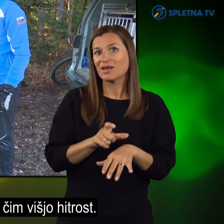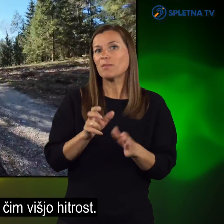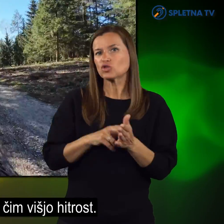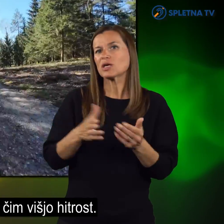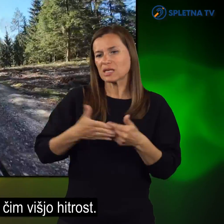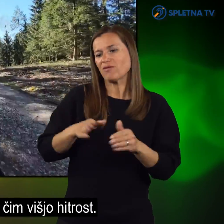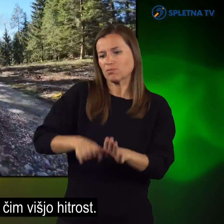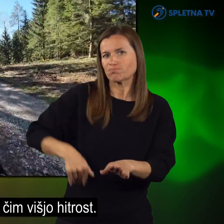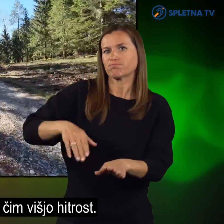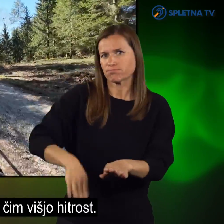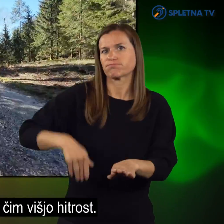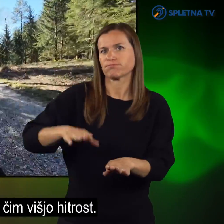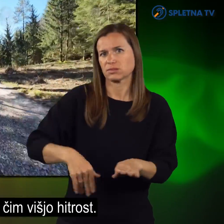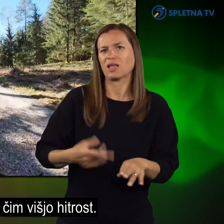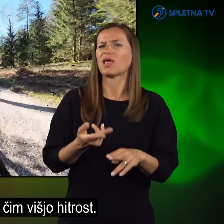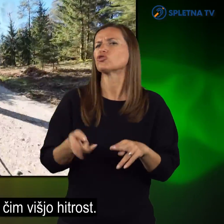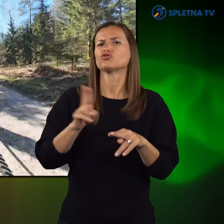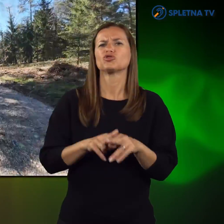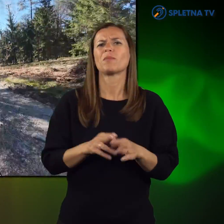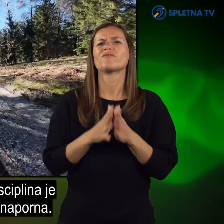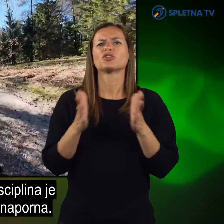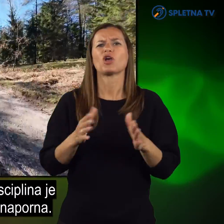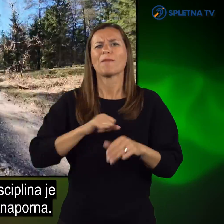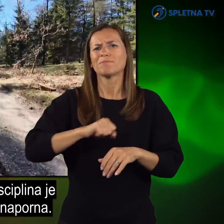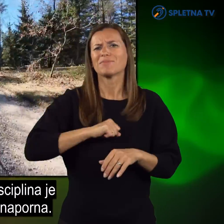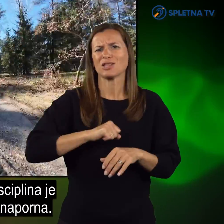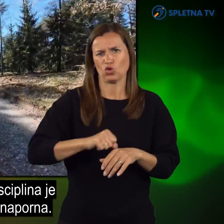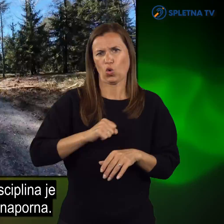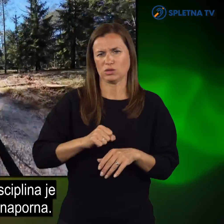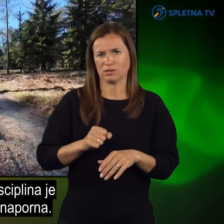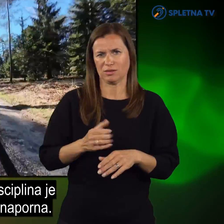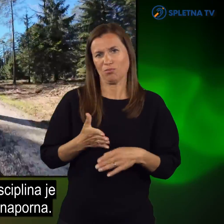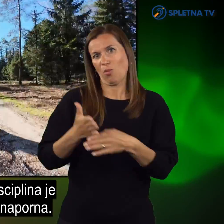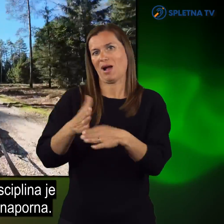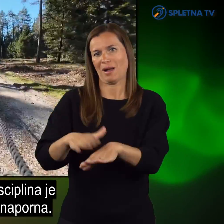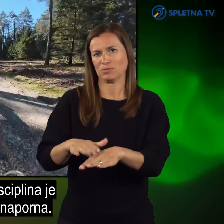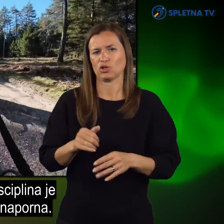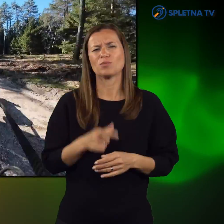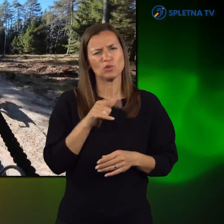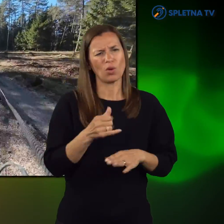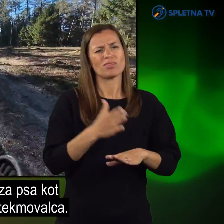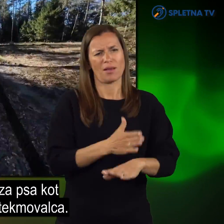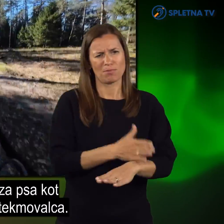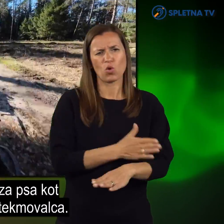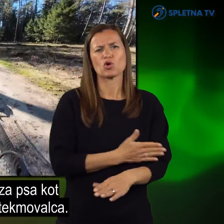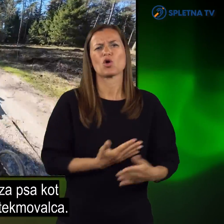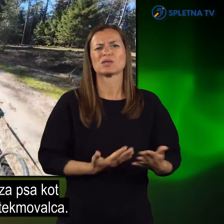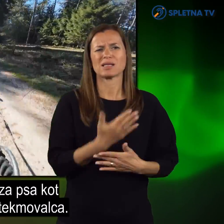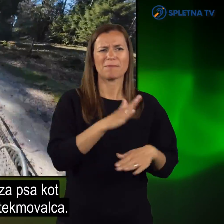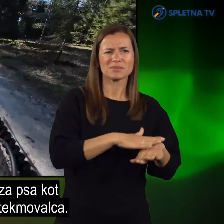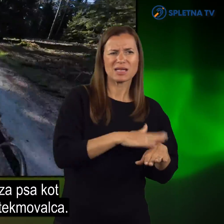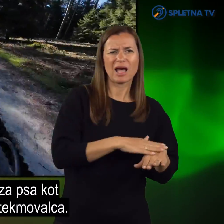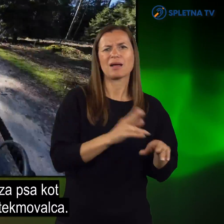da mu pomaga k čim večji brzini. Ta disciplina je kar zelo naporna, tako za psa, kakor